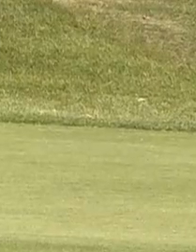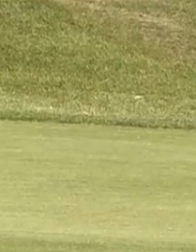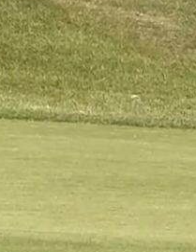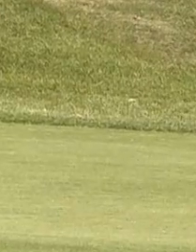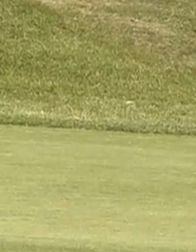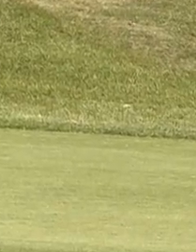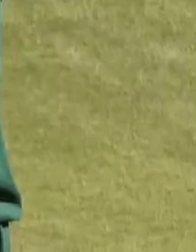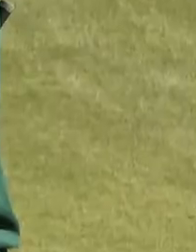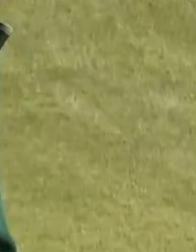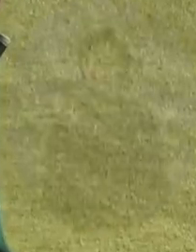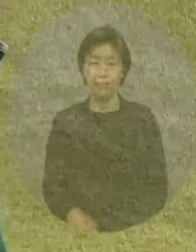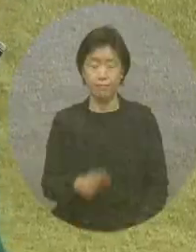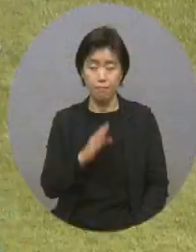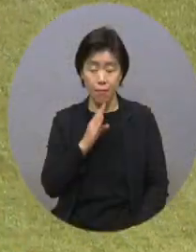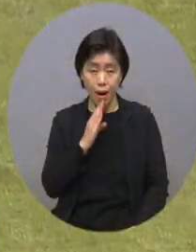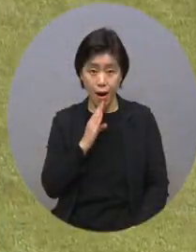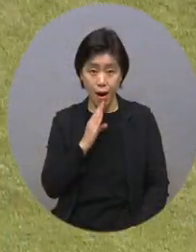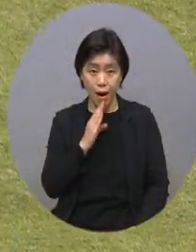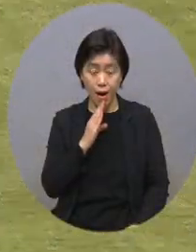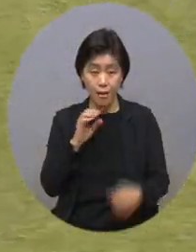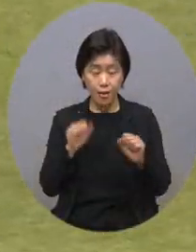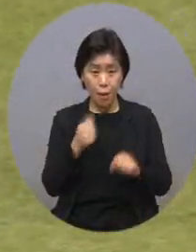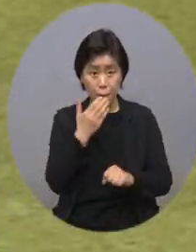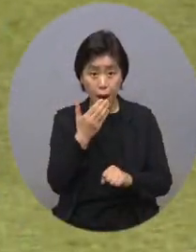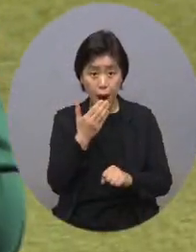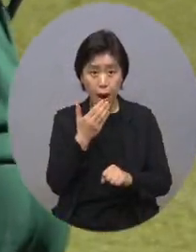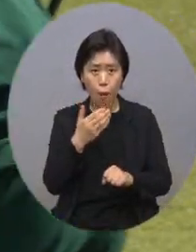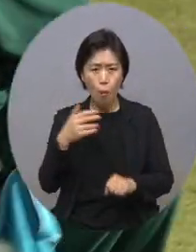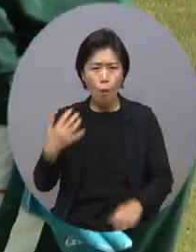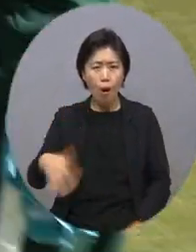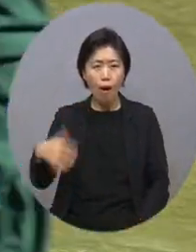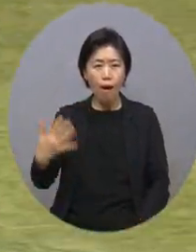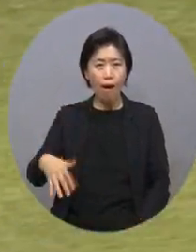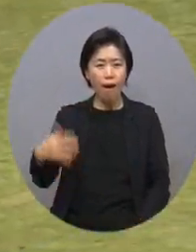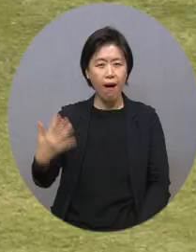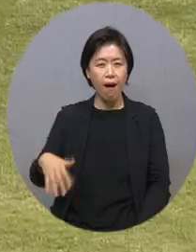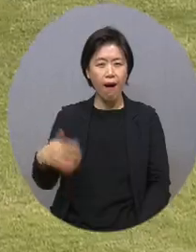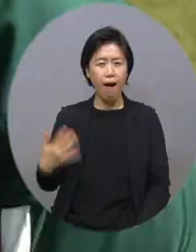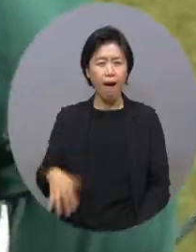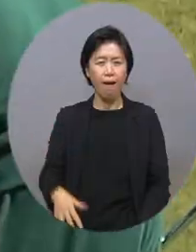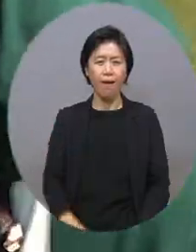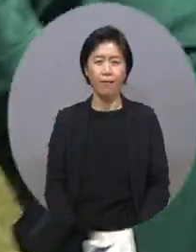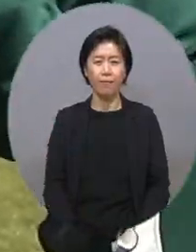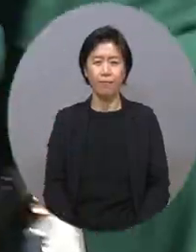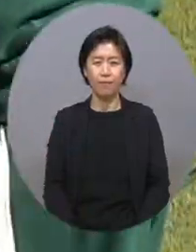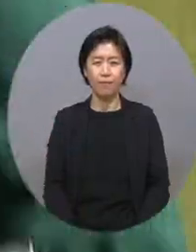오, 탄다고? 우와! 우와! 우와!